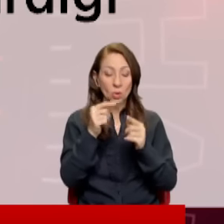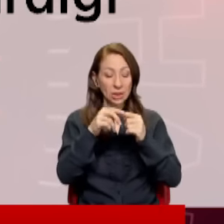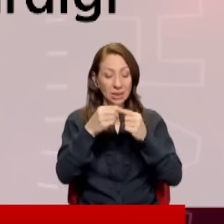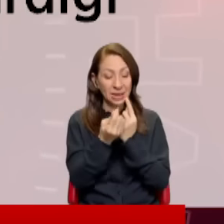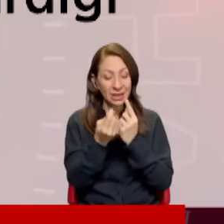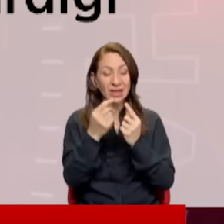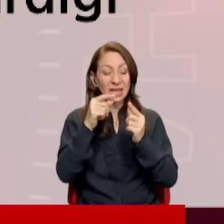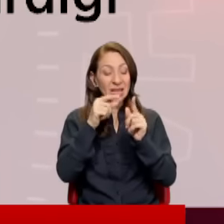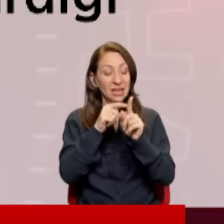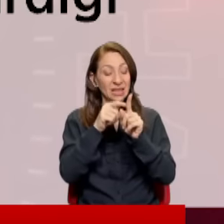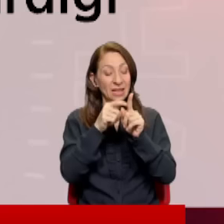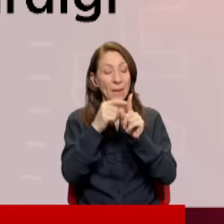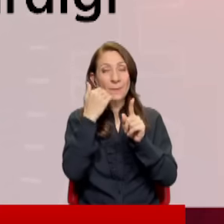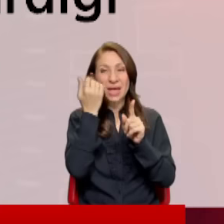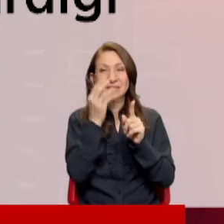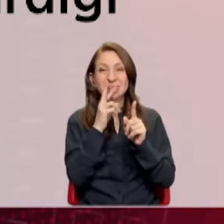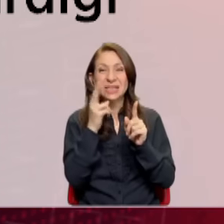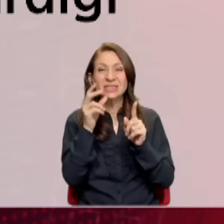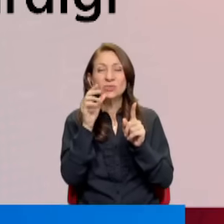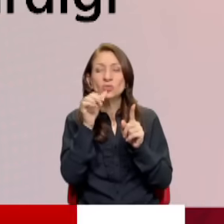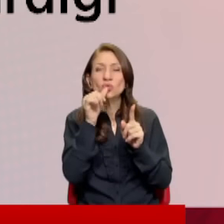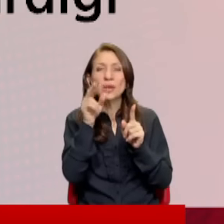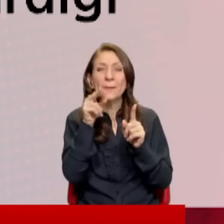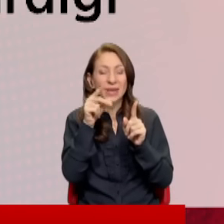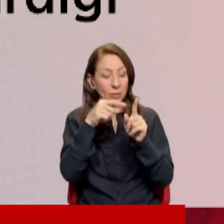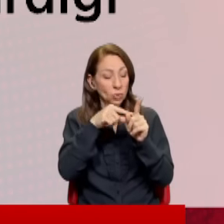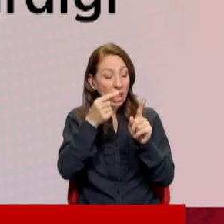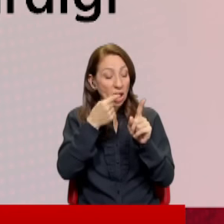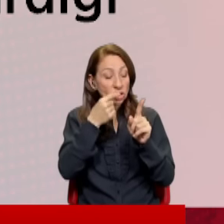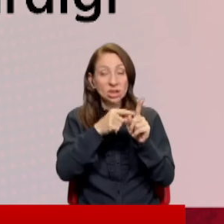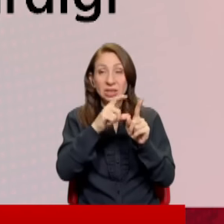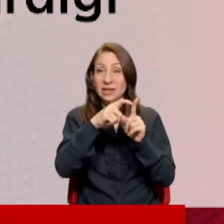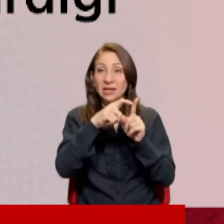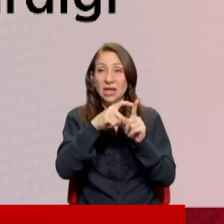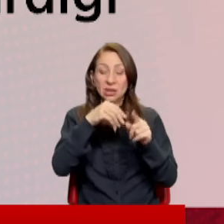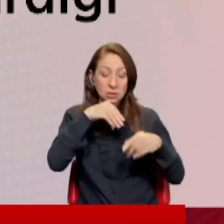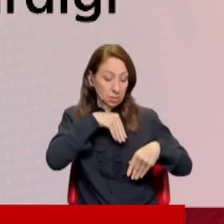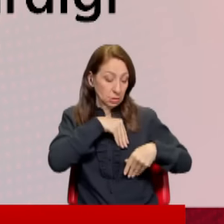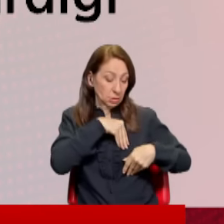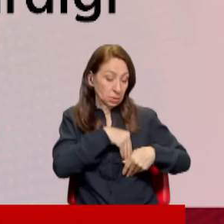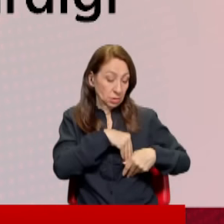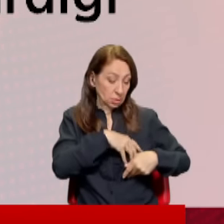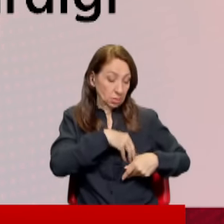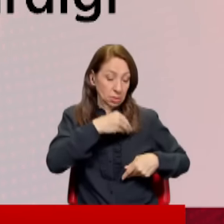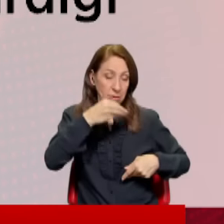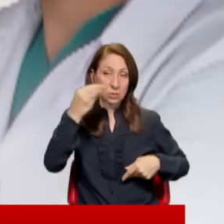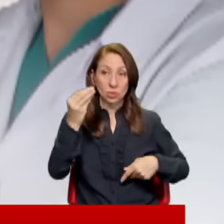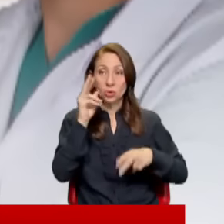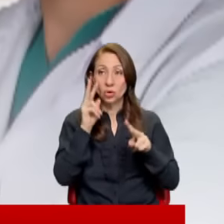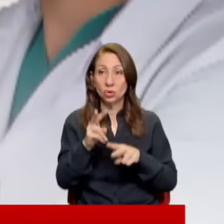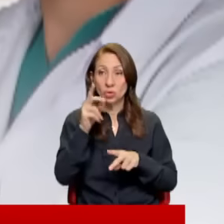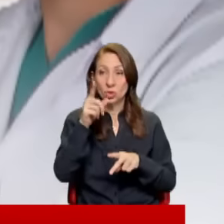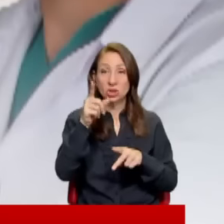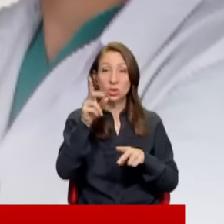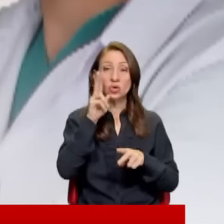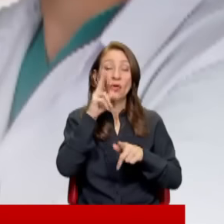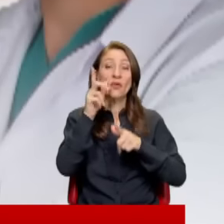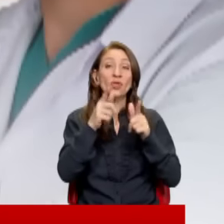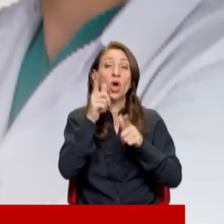kırık ve dip kısmında beyaz renkli sıvı olan bu ilacın ampulünü cebinden çıkardığı görülmüştür işte son